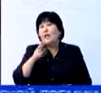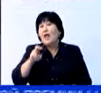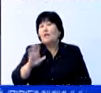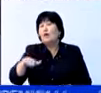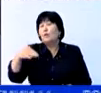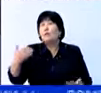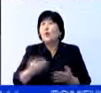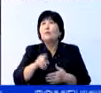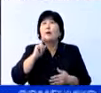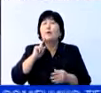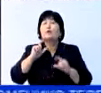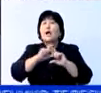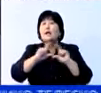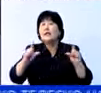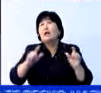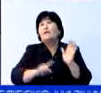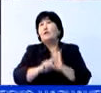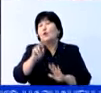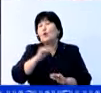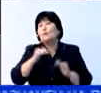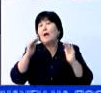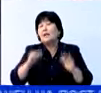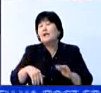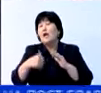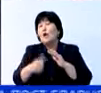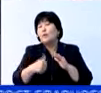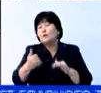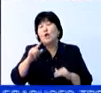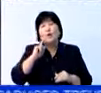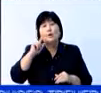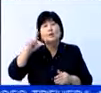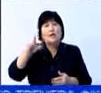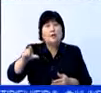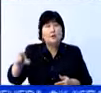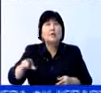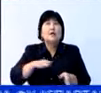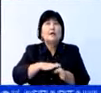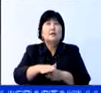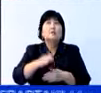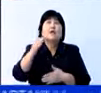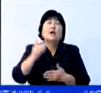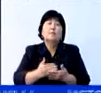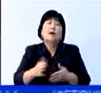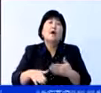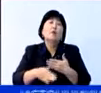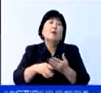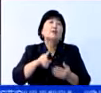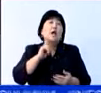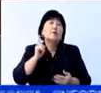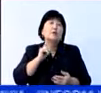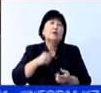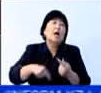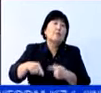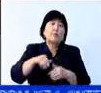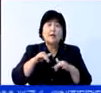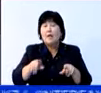сдан новый молодежный центр. Ведется работа по снижению безработицы среди молодых людей, реализуется программа поддержки молодежного